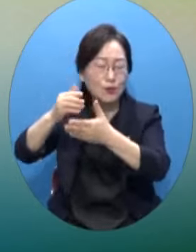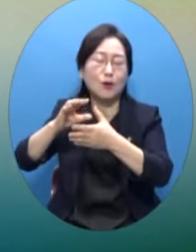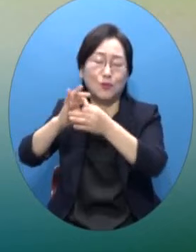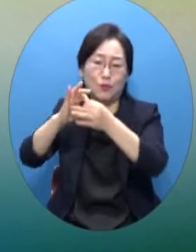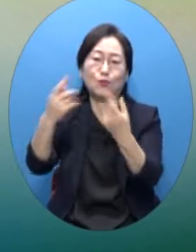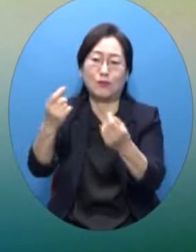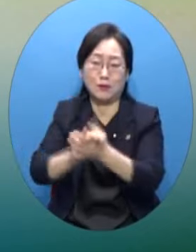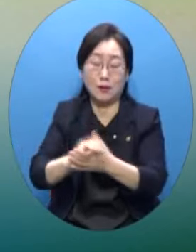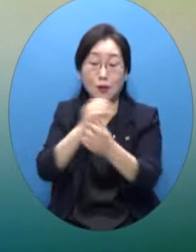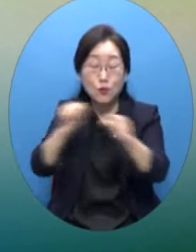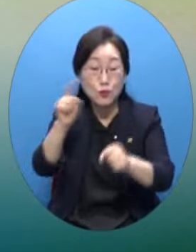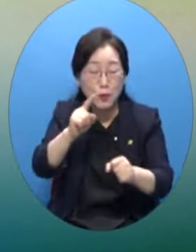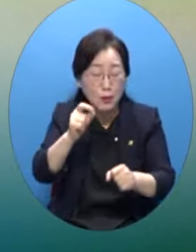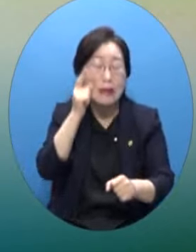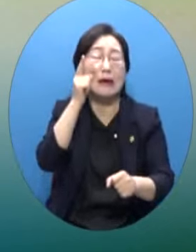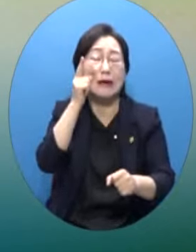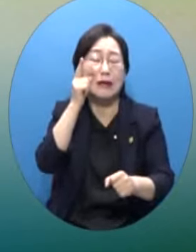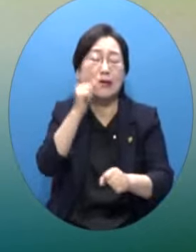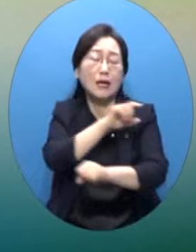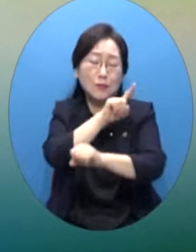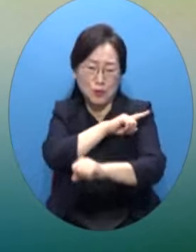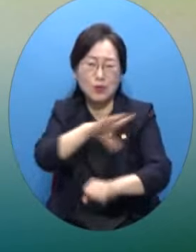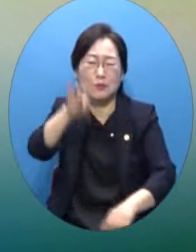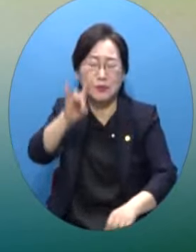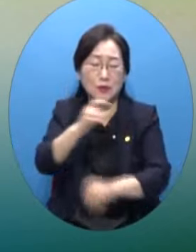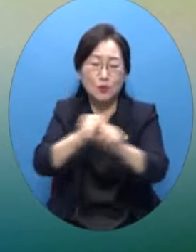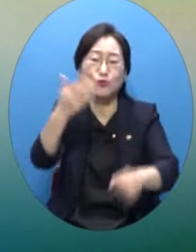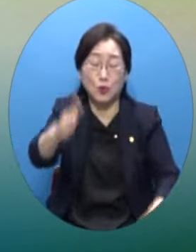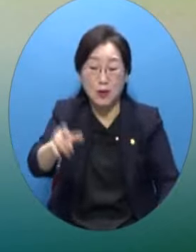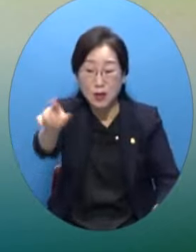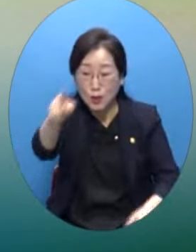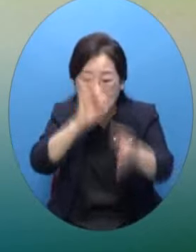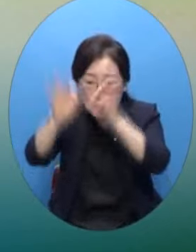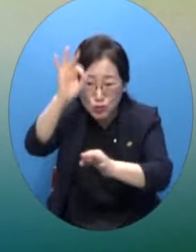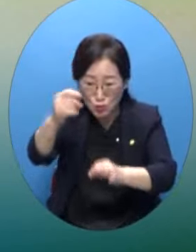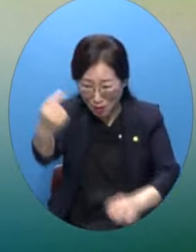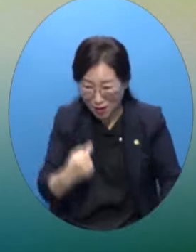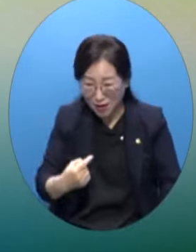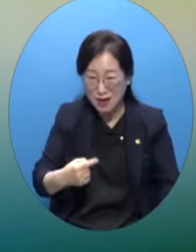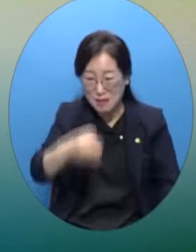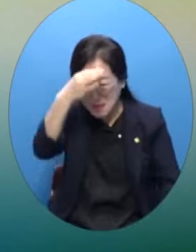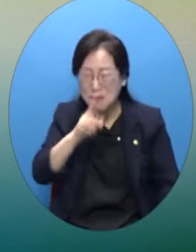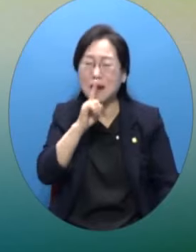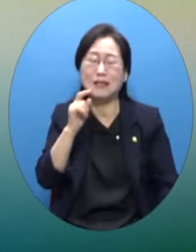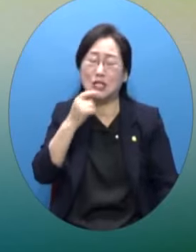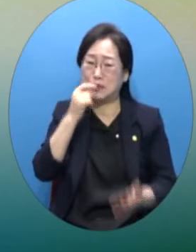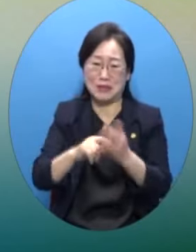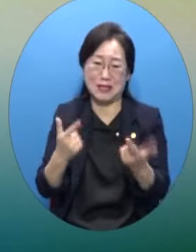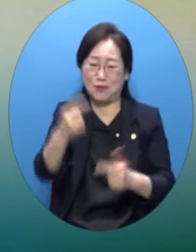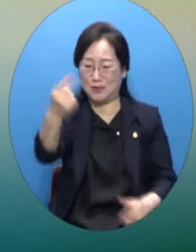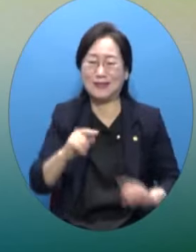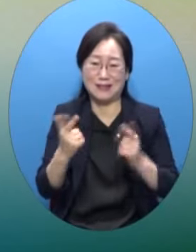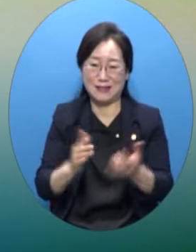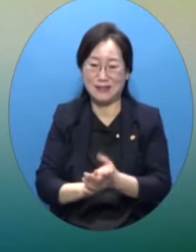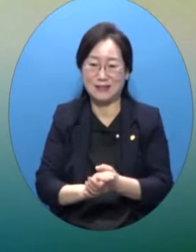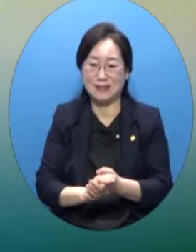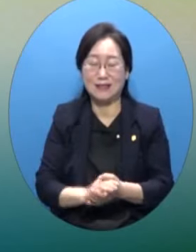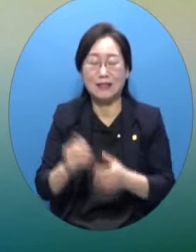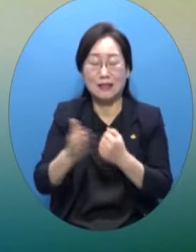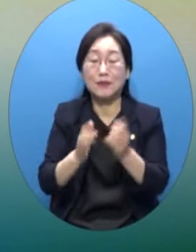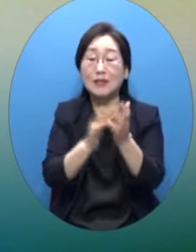용서는 깨닫는 사람이 먼저 하는 것입니다. 실수한 상대가 먼저 찾아오기는 어렵습니다. 절대 찾아오지 않죠. 그래서